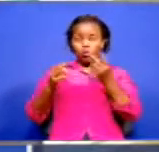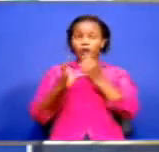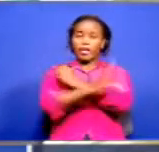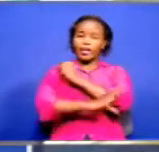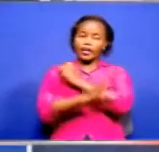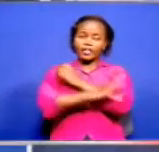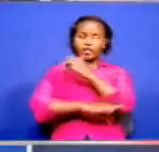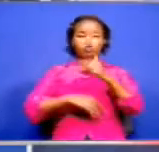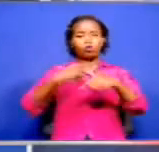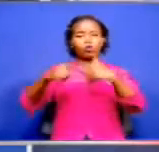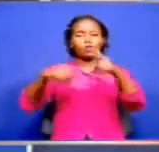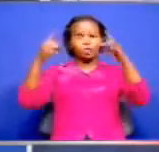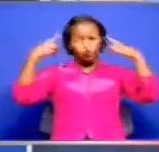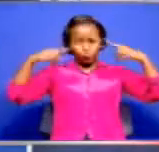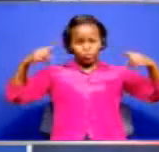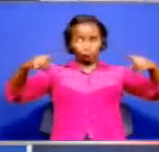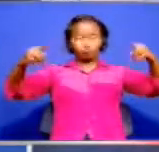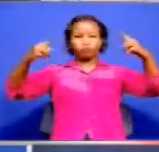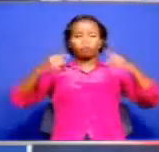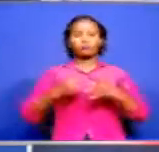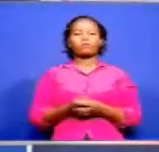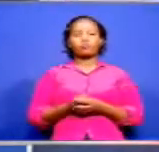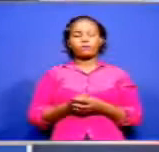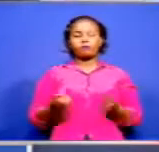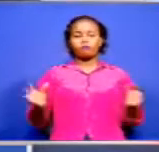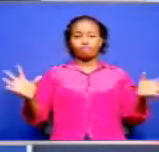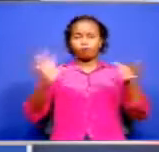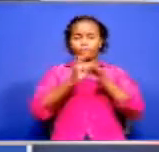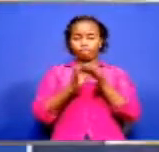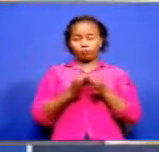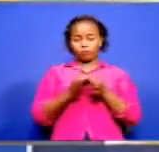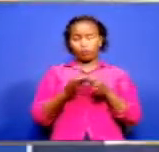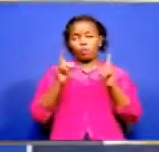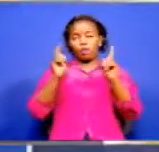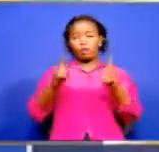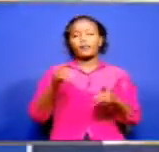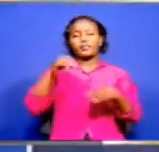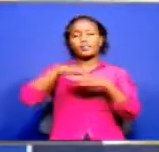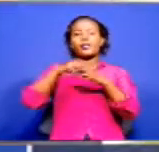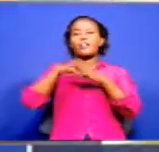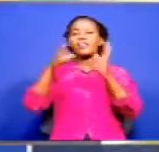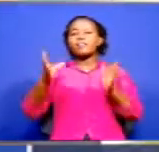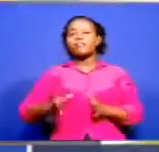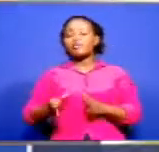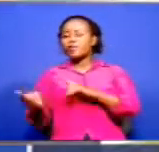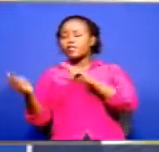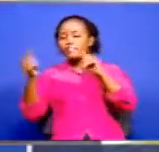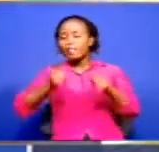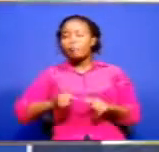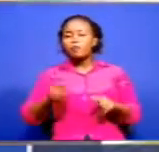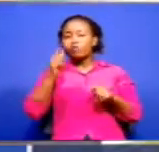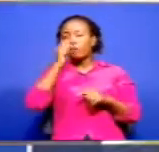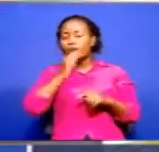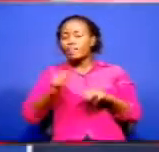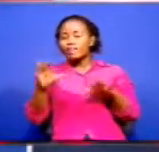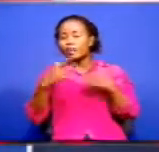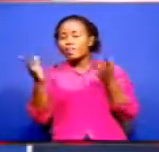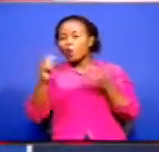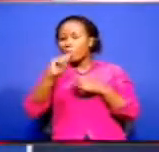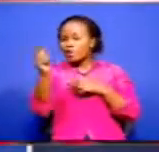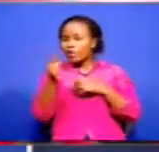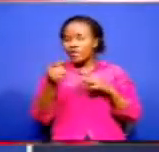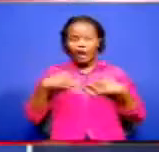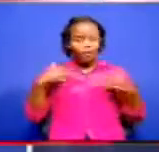utaendelea kuimarika. The Joint Commission need to ensure that investors coming from either Tanzania or Kenya do not face hurdles